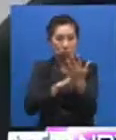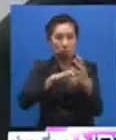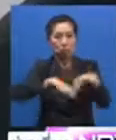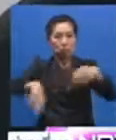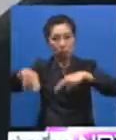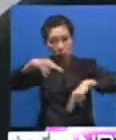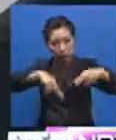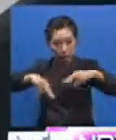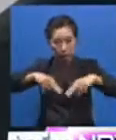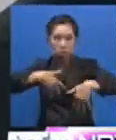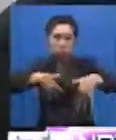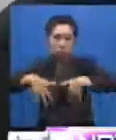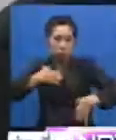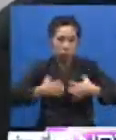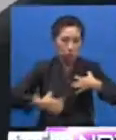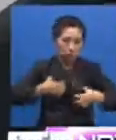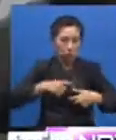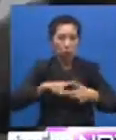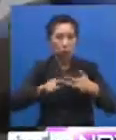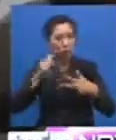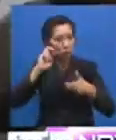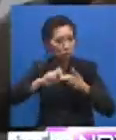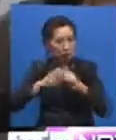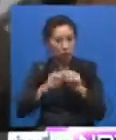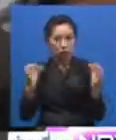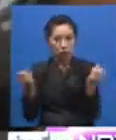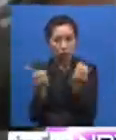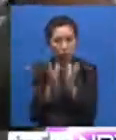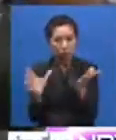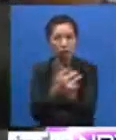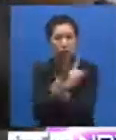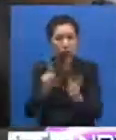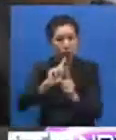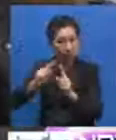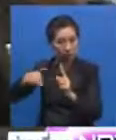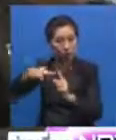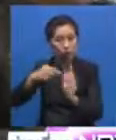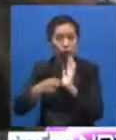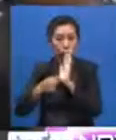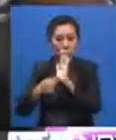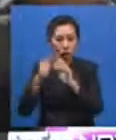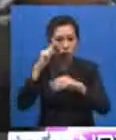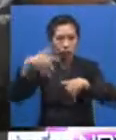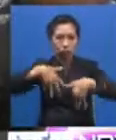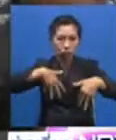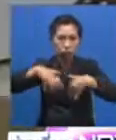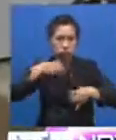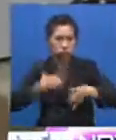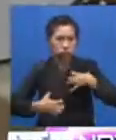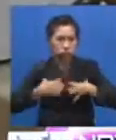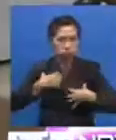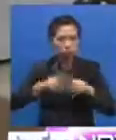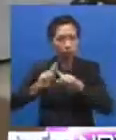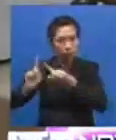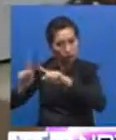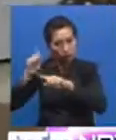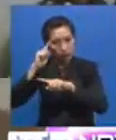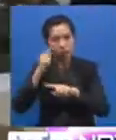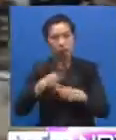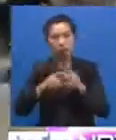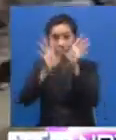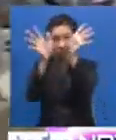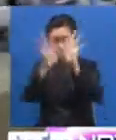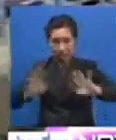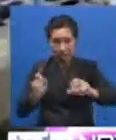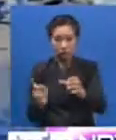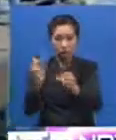ของประชาชนปัญหาที่ส่งผลกระทบต่อสังคมโดยรวมอาทิปัญหาความเดือดร้อนของประชาชนการเตรียมความพร้อมเข้าสู่ประชาคม